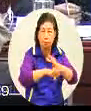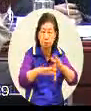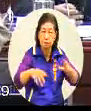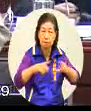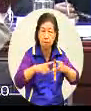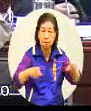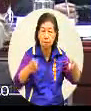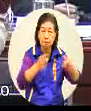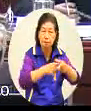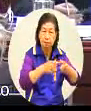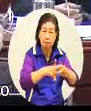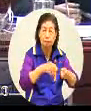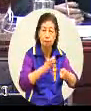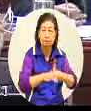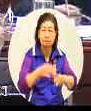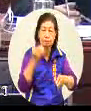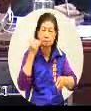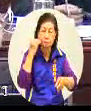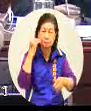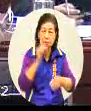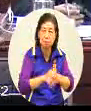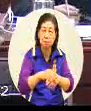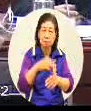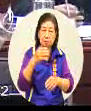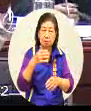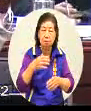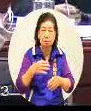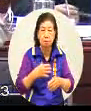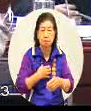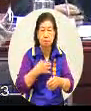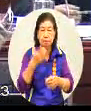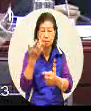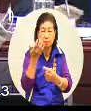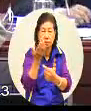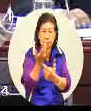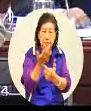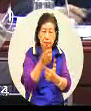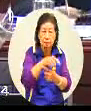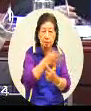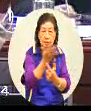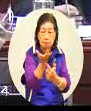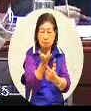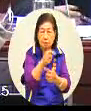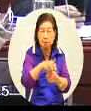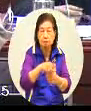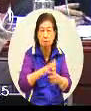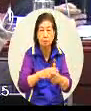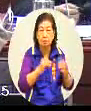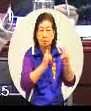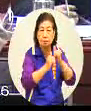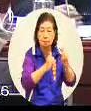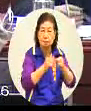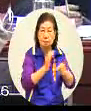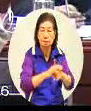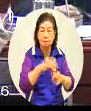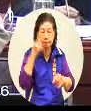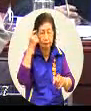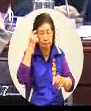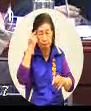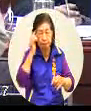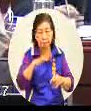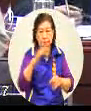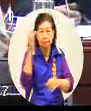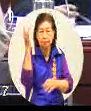耍，吼、哦，啊，无定阿里的人有一挂人无相款的意见，等等。啊，我是安尼想，所以讲我第二